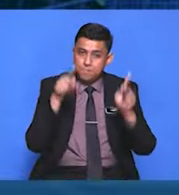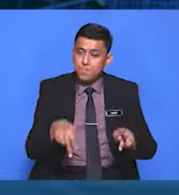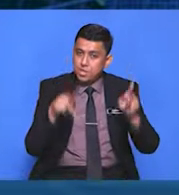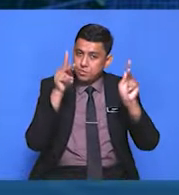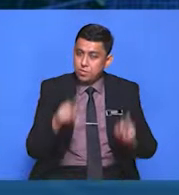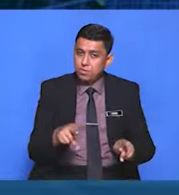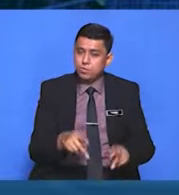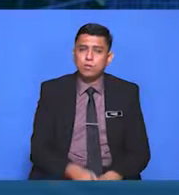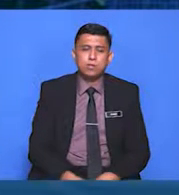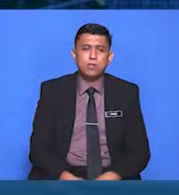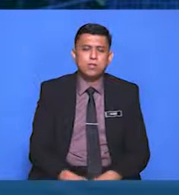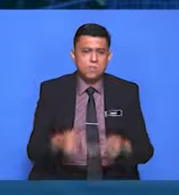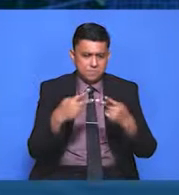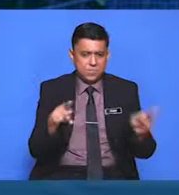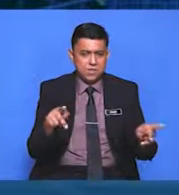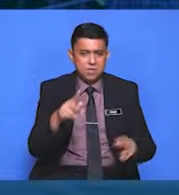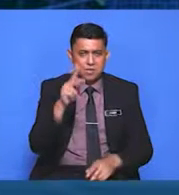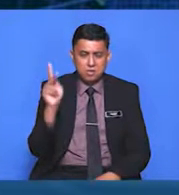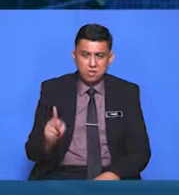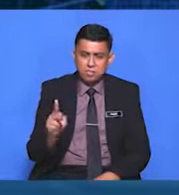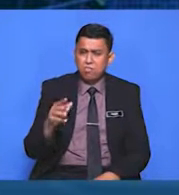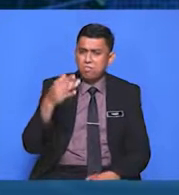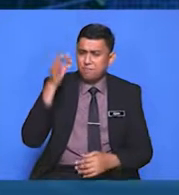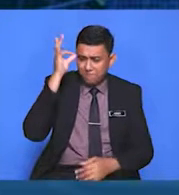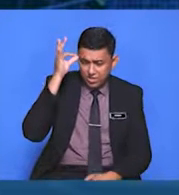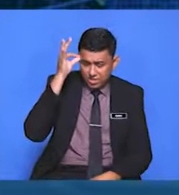Pelajar-pelajar, pernahkah anda terfikir